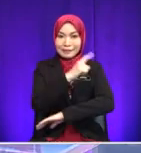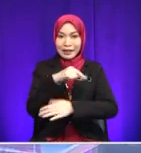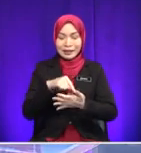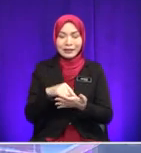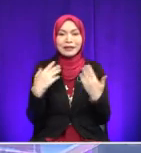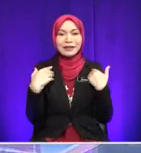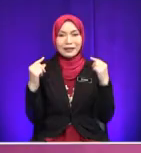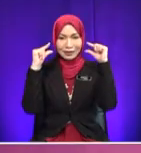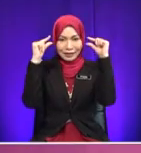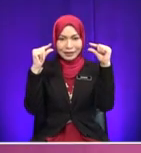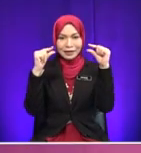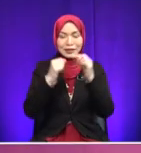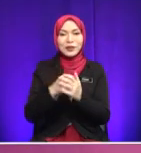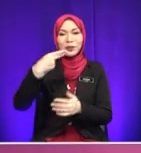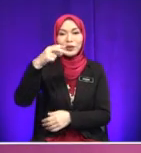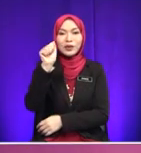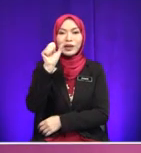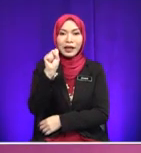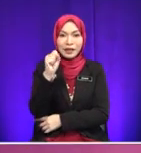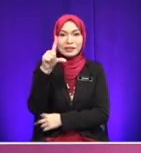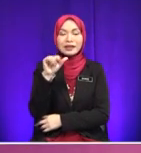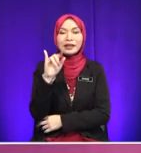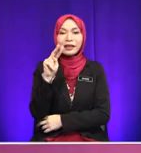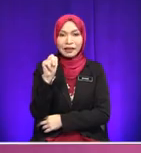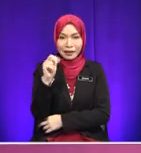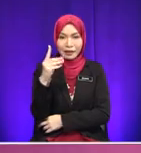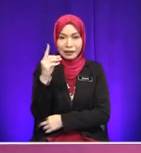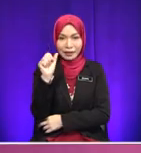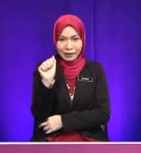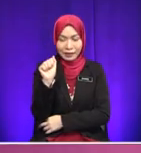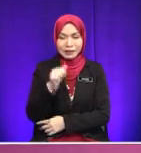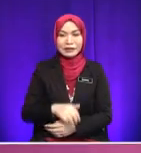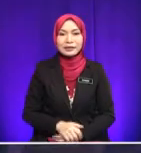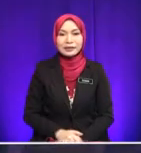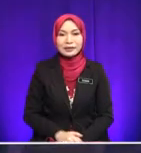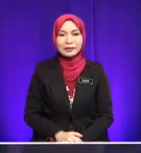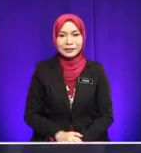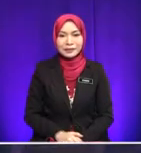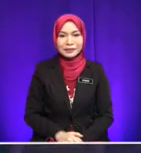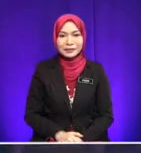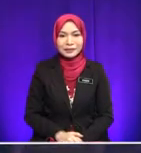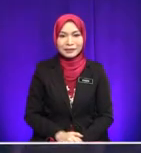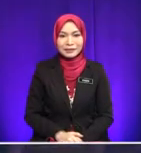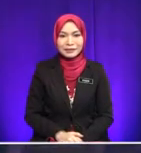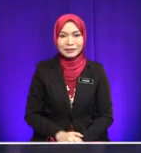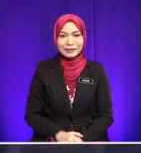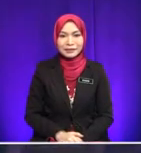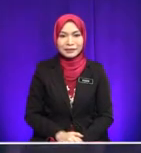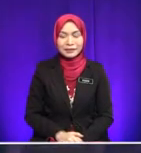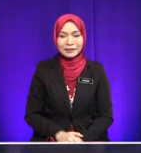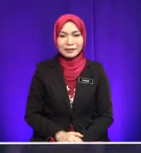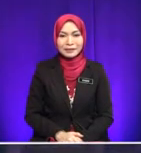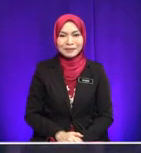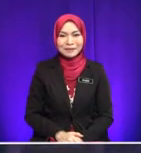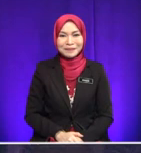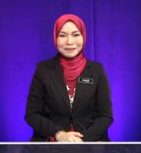Assalamualaikum diucapkan kepada Cikgu Haslinda. Apa khabar, Cikgu? Waalaikumsalam. Baik, Alhamdulillah. Ria, apa khabar? Baik, Alhamdulillah. Bertenaga sungguh kita pada